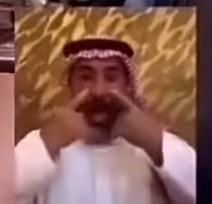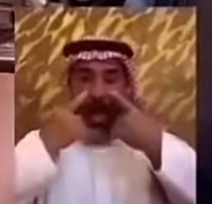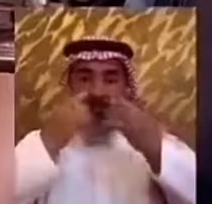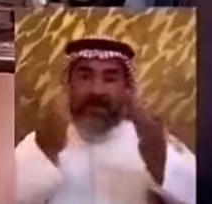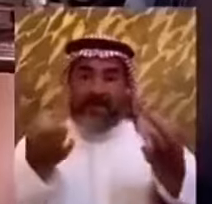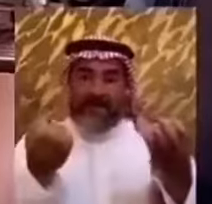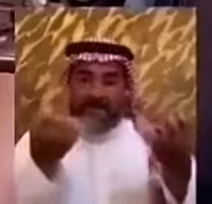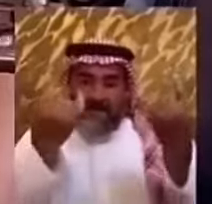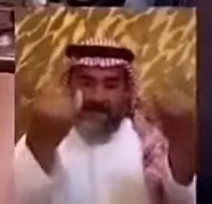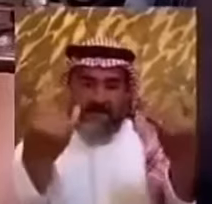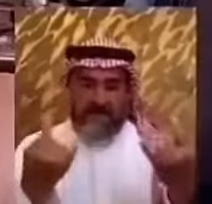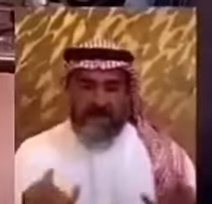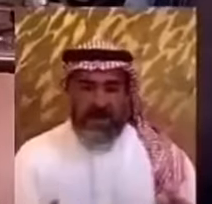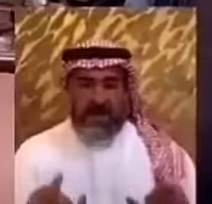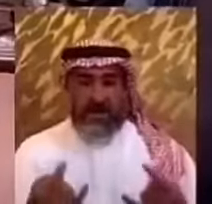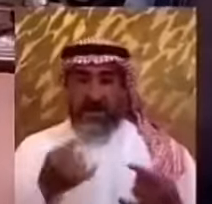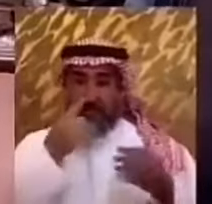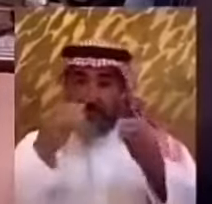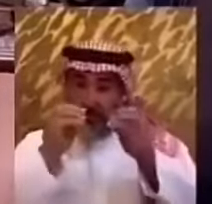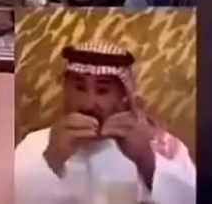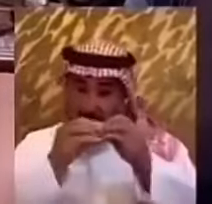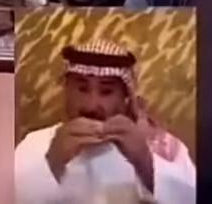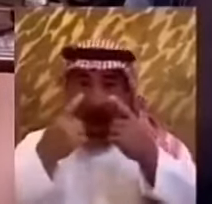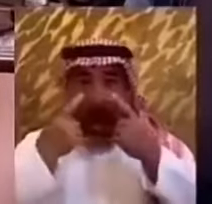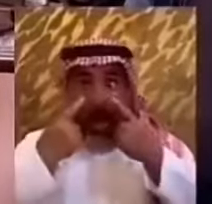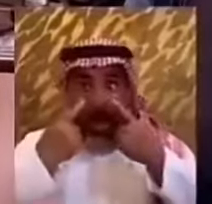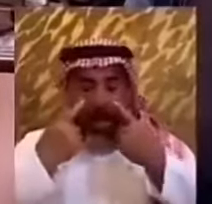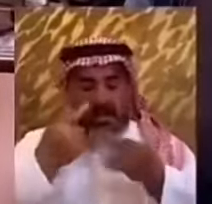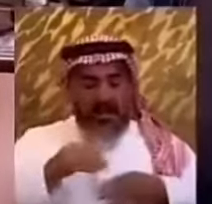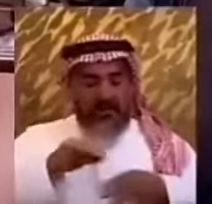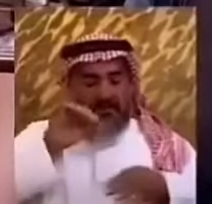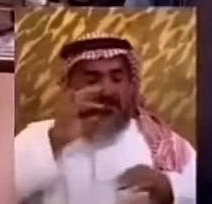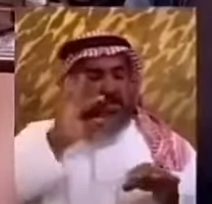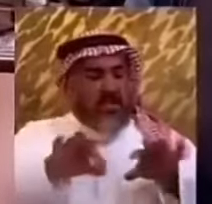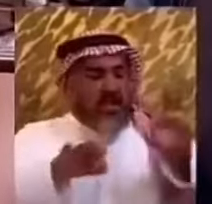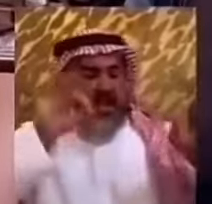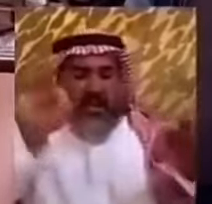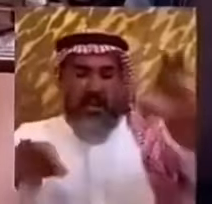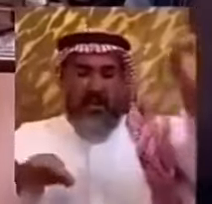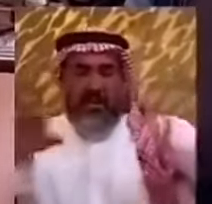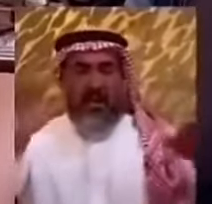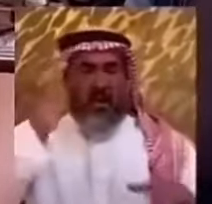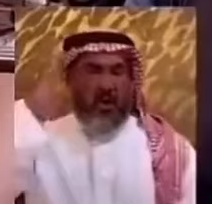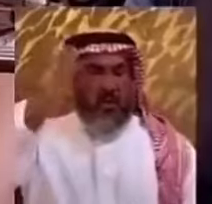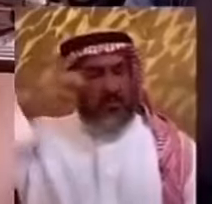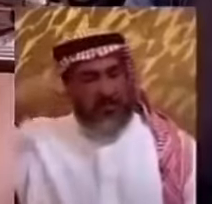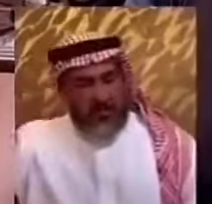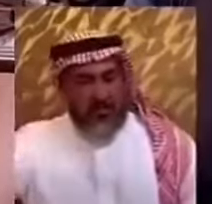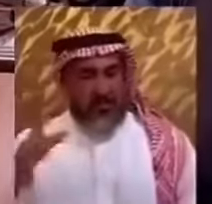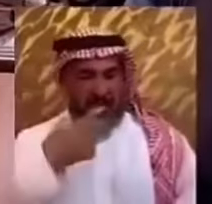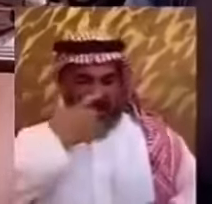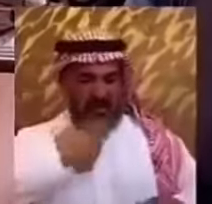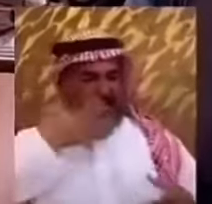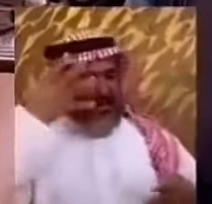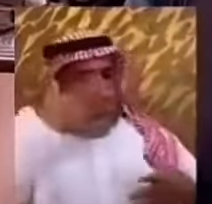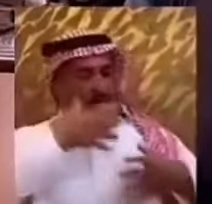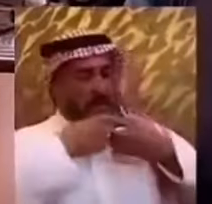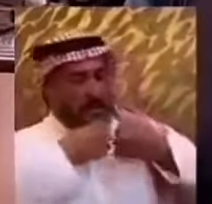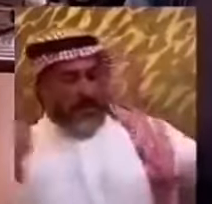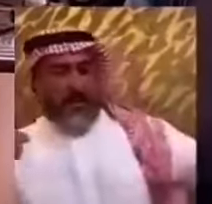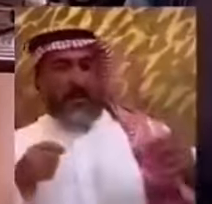يتقنه إلا من أتقن فن التجاوزات. تجاوز همك، تجاوز همومك، تجاوز